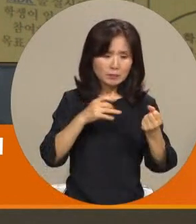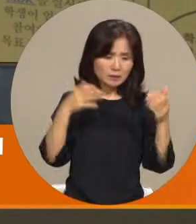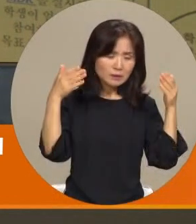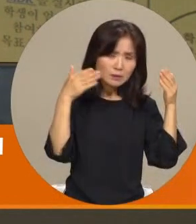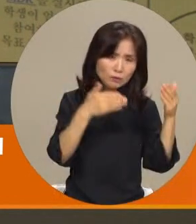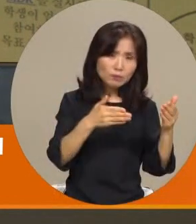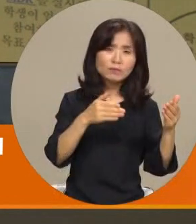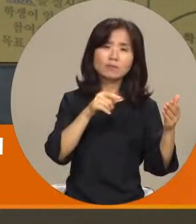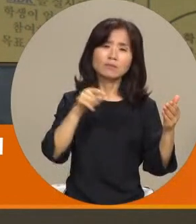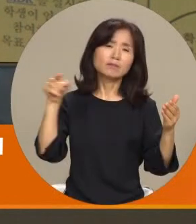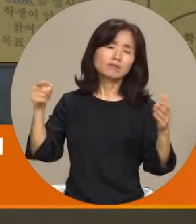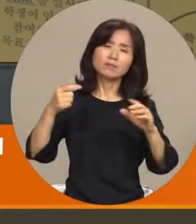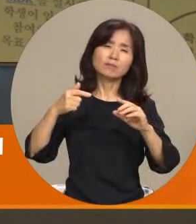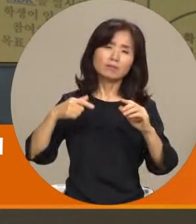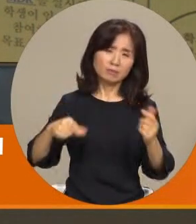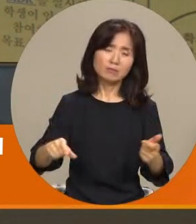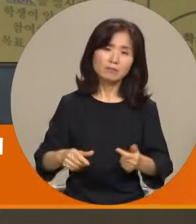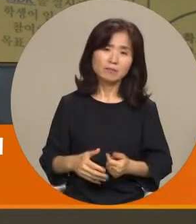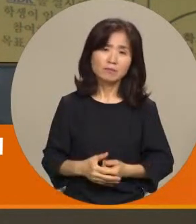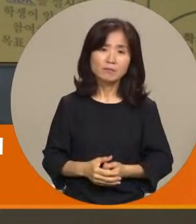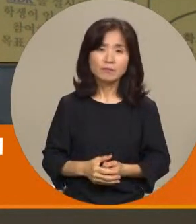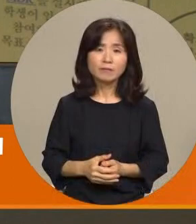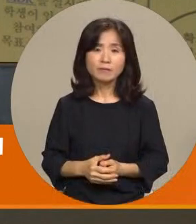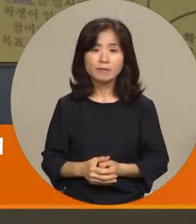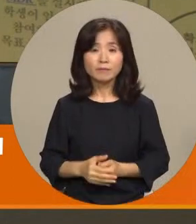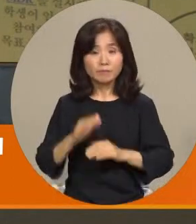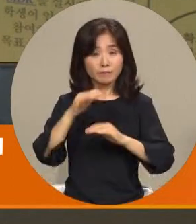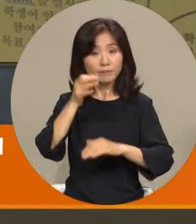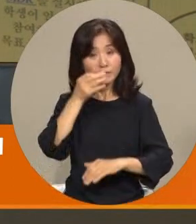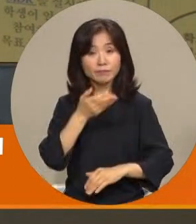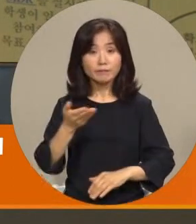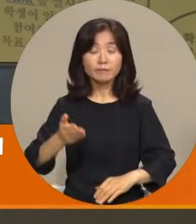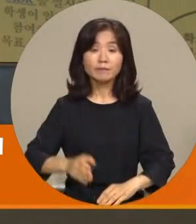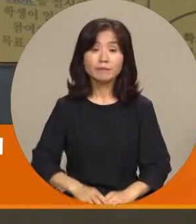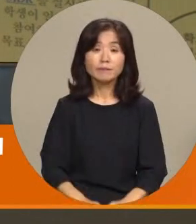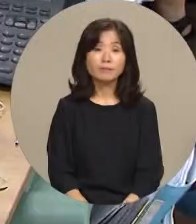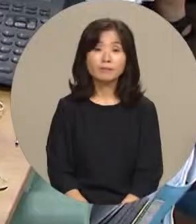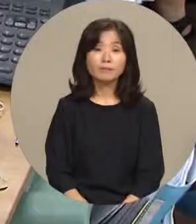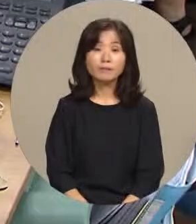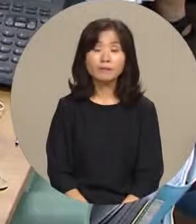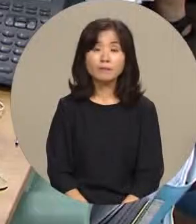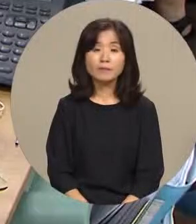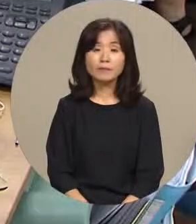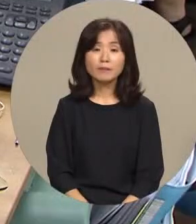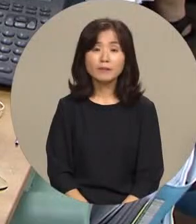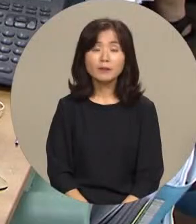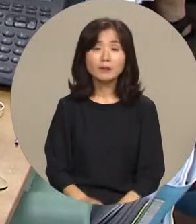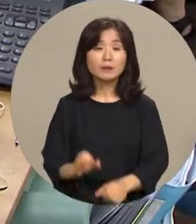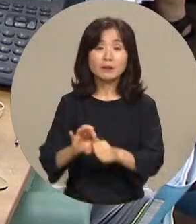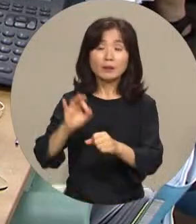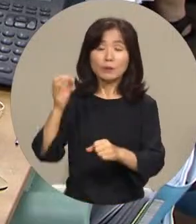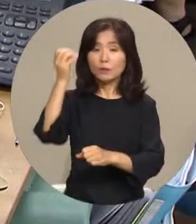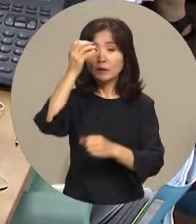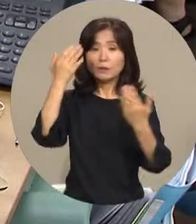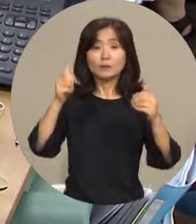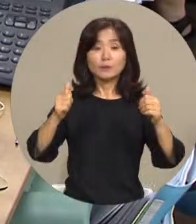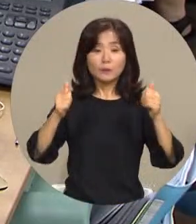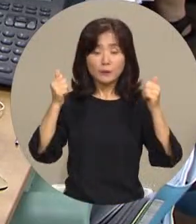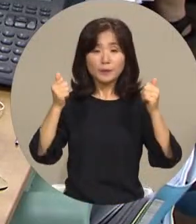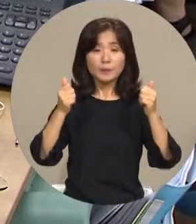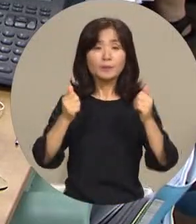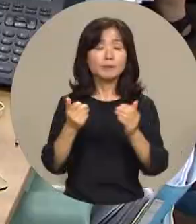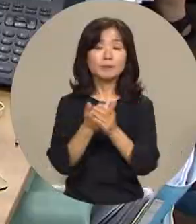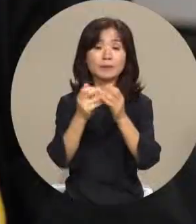집중하고 있다는 지적이 나옵니다 박광주 기자가 취재했습니다 10년 전 고등학교를